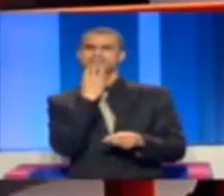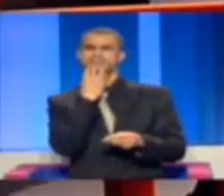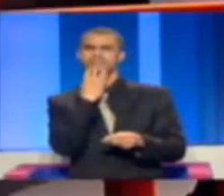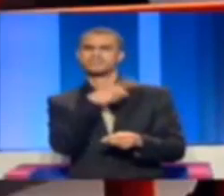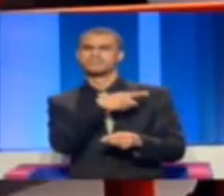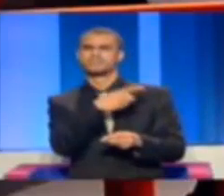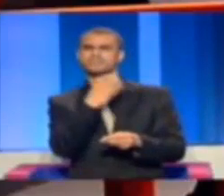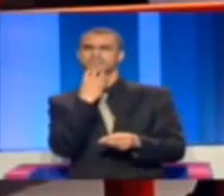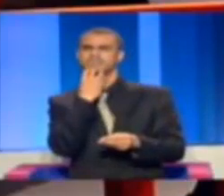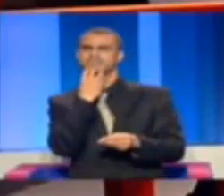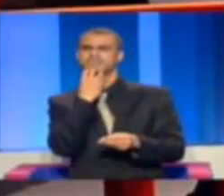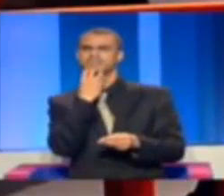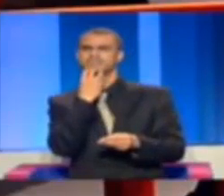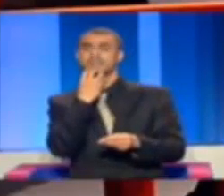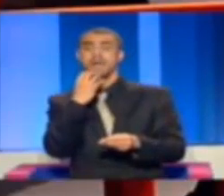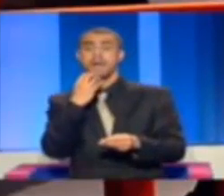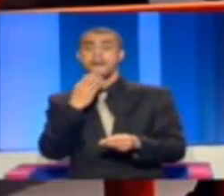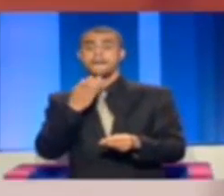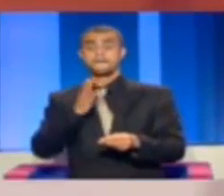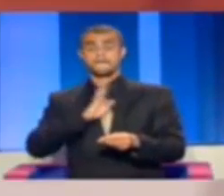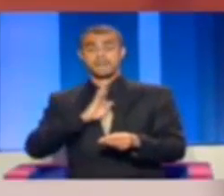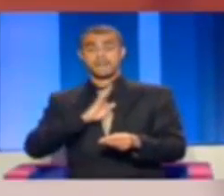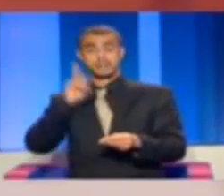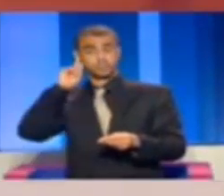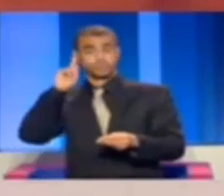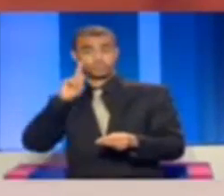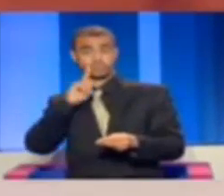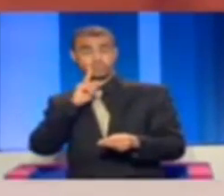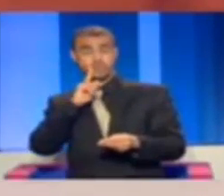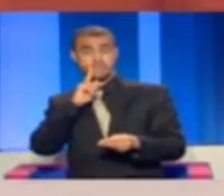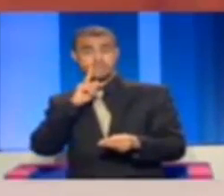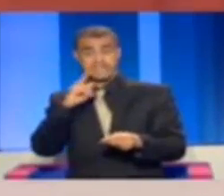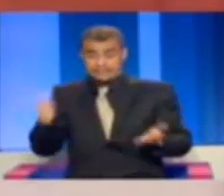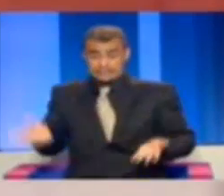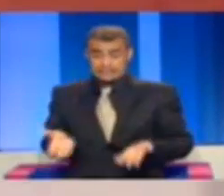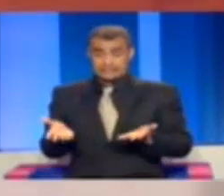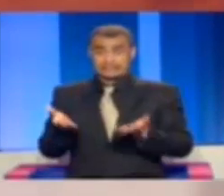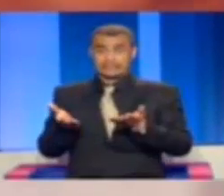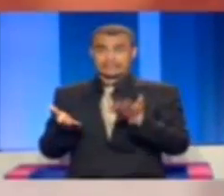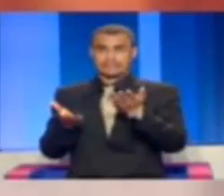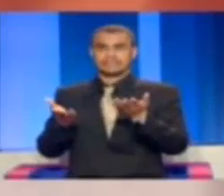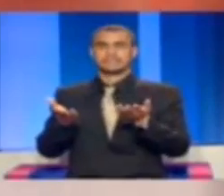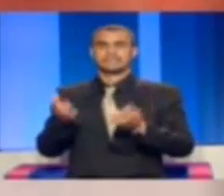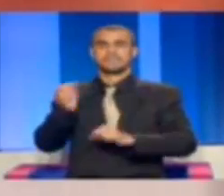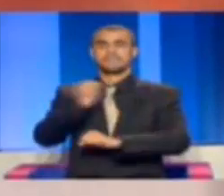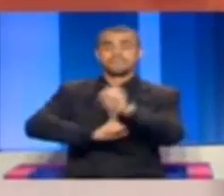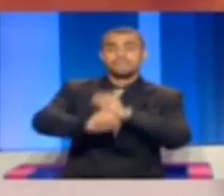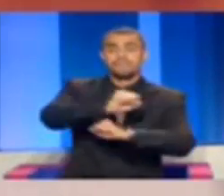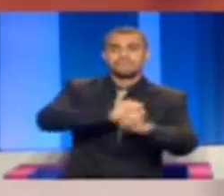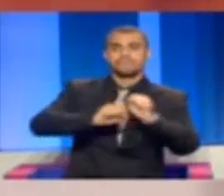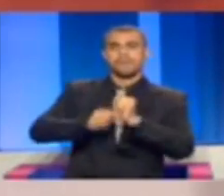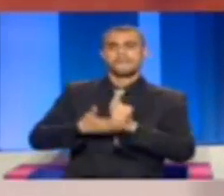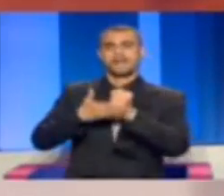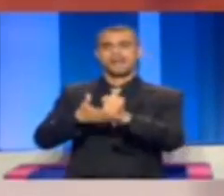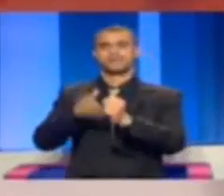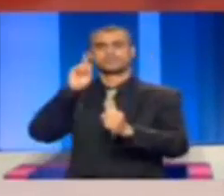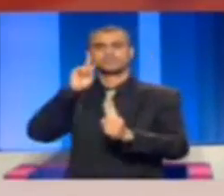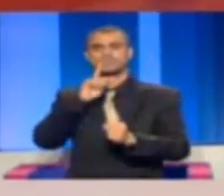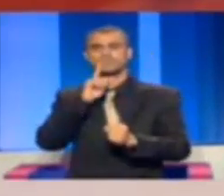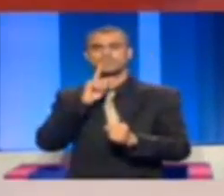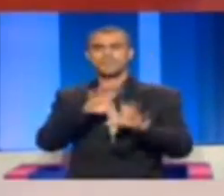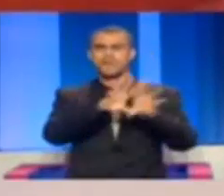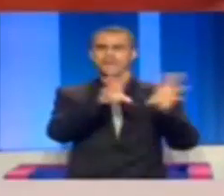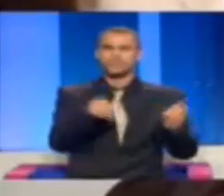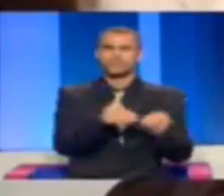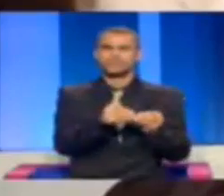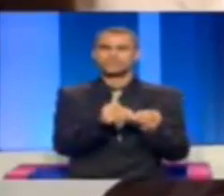ربما الايه مقلوبه، انت الوالد ديالك اللي اصلا، وهذا ربما اللي حركك في اتجاه عمل الجمعوي في هذا الباب. قربنا من